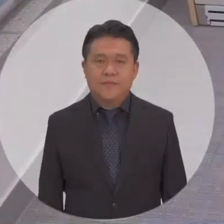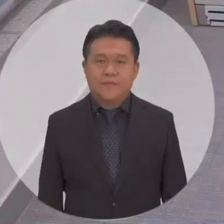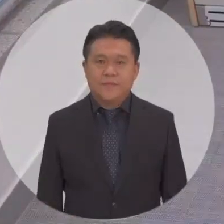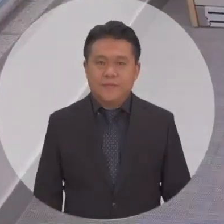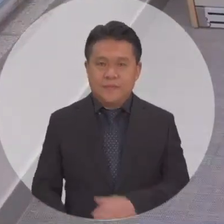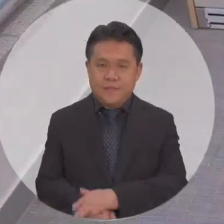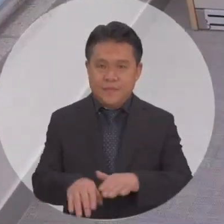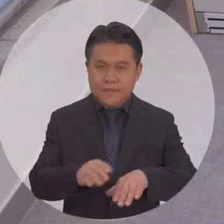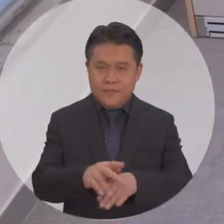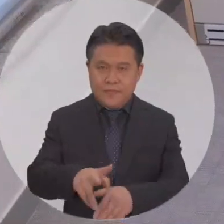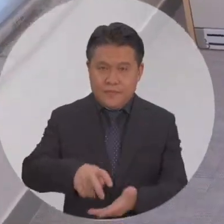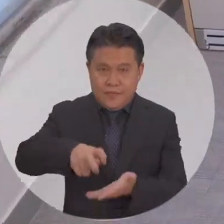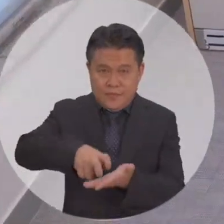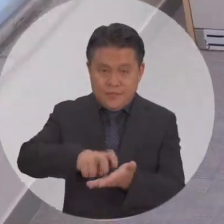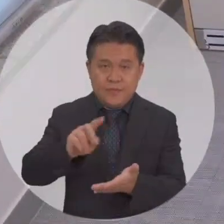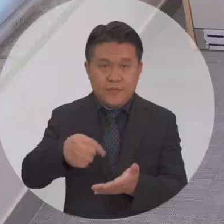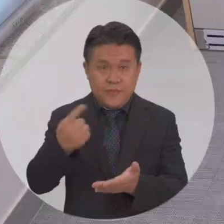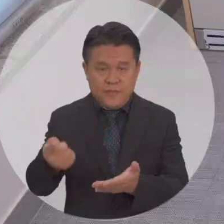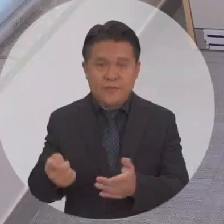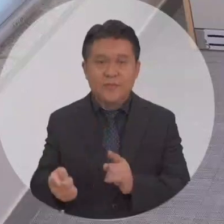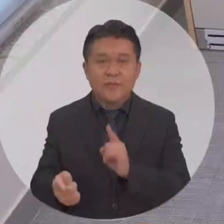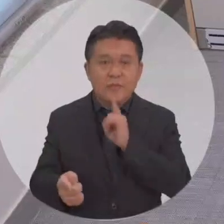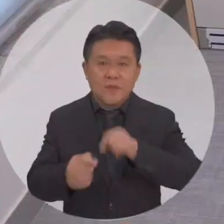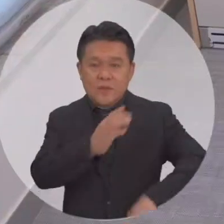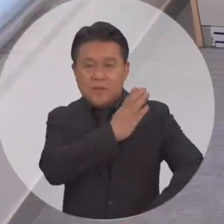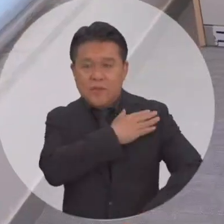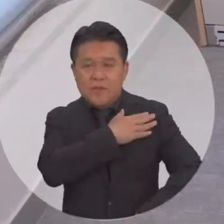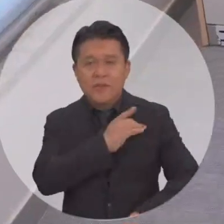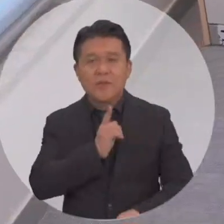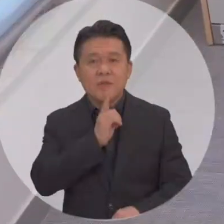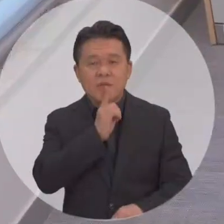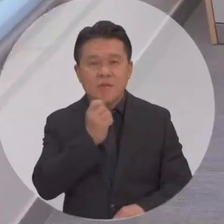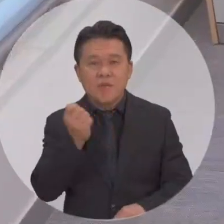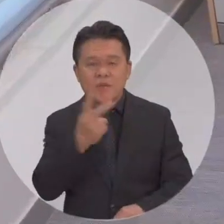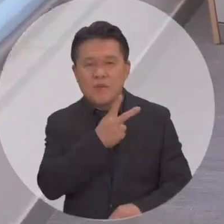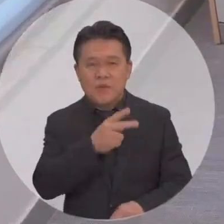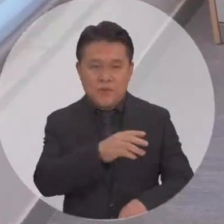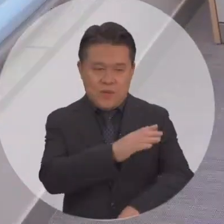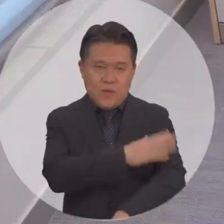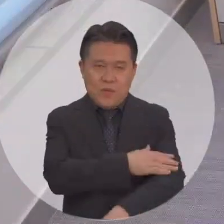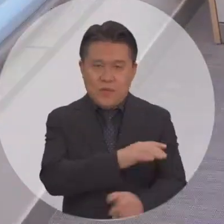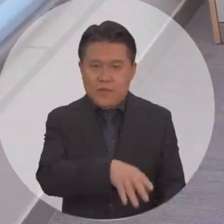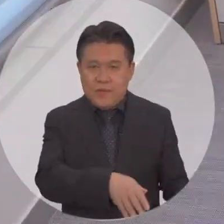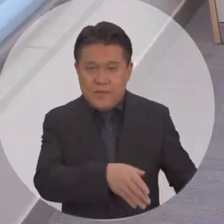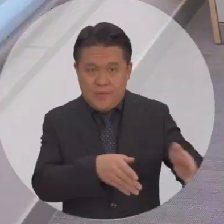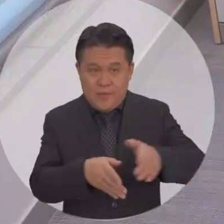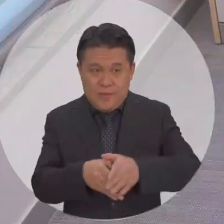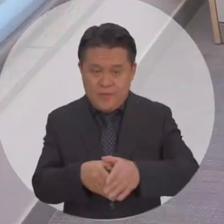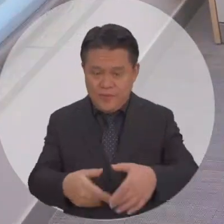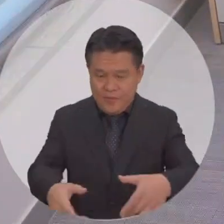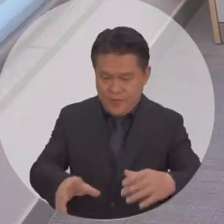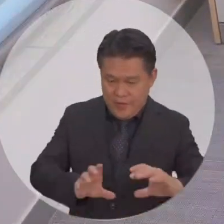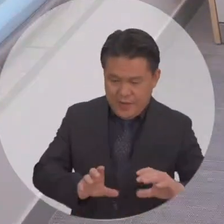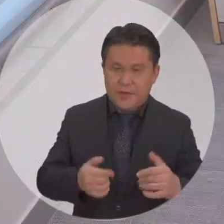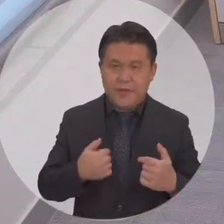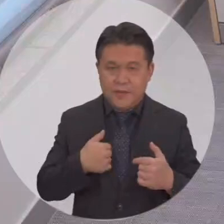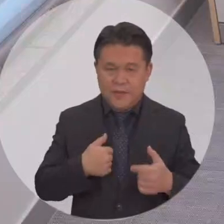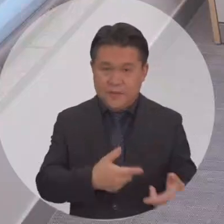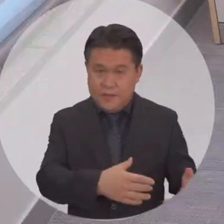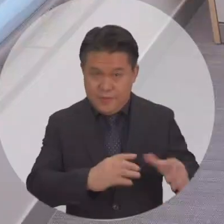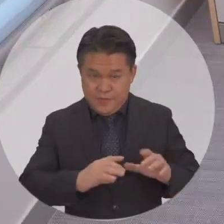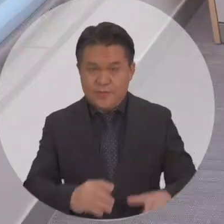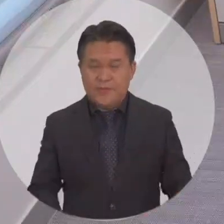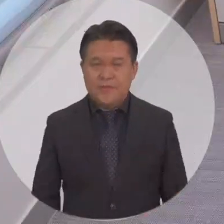대상자의 양쪽 무릎을 굽혀 세운 후 왼쪽 어깨와 엉덩이 또는 허벅지를 들어 올려 요양보호사 쪽으로